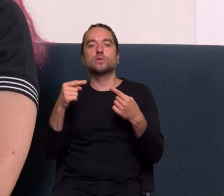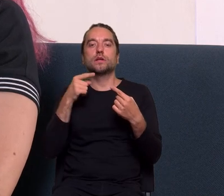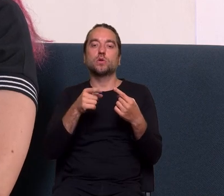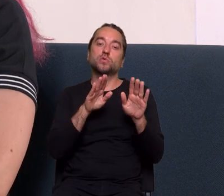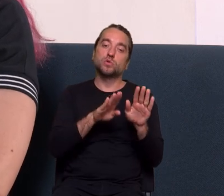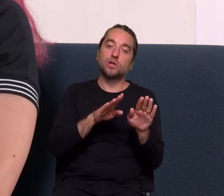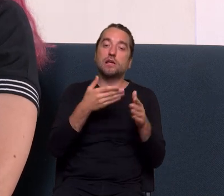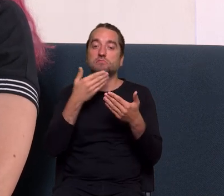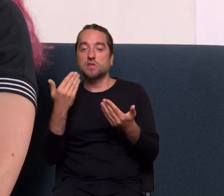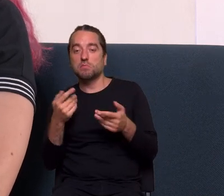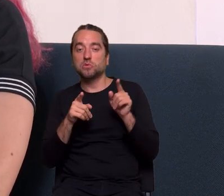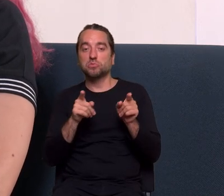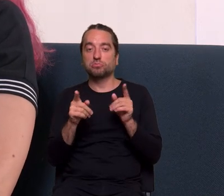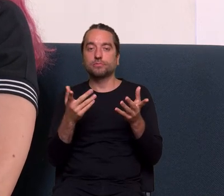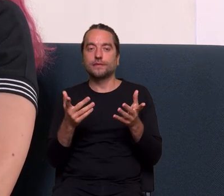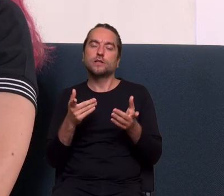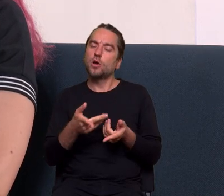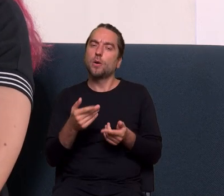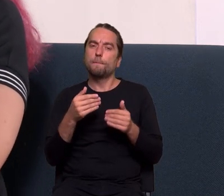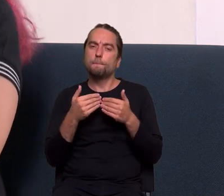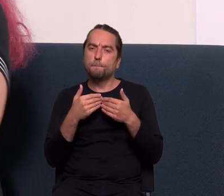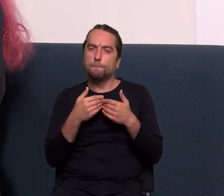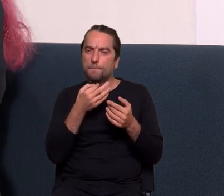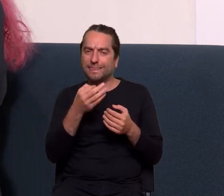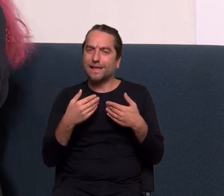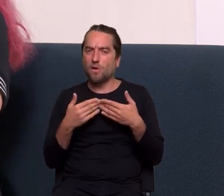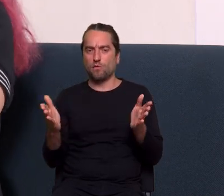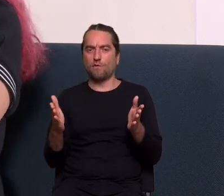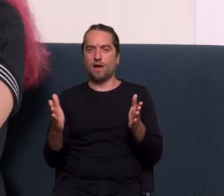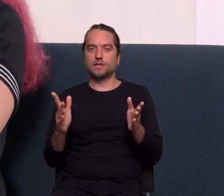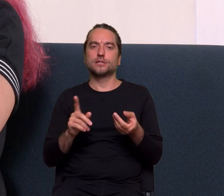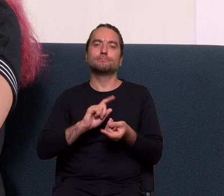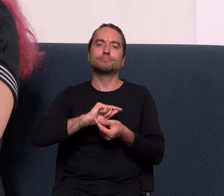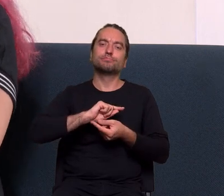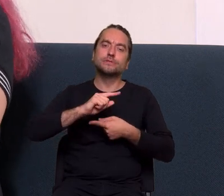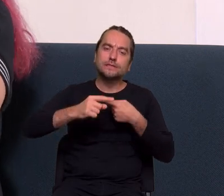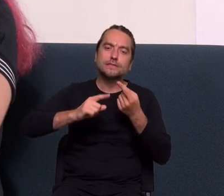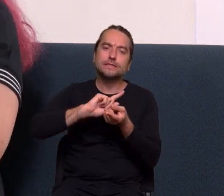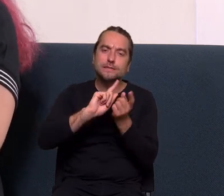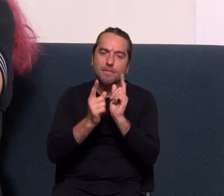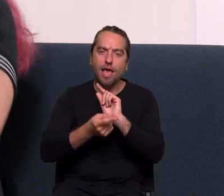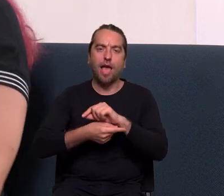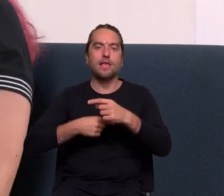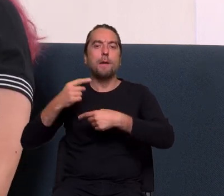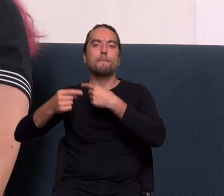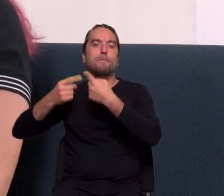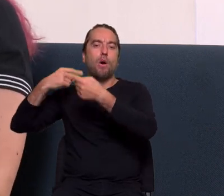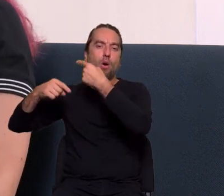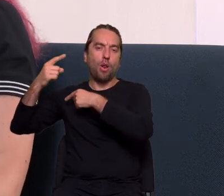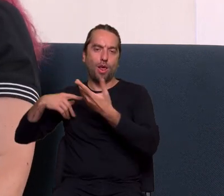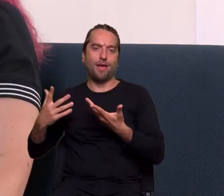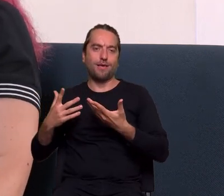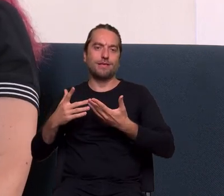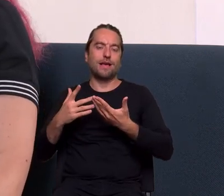Więc to jest cały czas pytanie otwarte, mam wrażenie, bo te przemiany cywilizacyjne, czy te przemiany pokoleniowe, co ta ziemia odzyskańczość i czy w